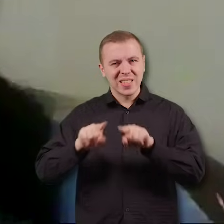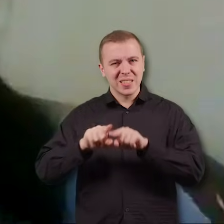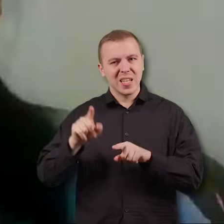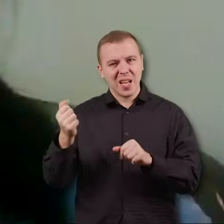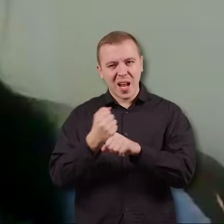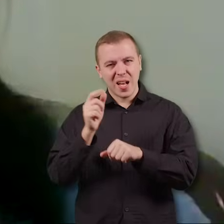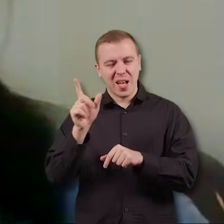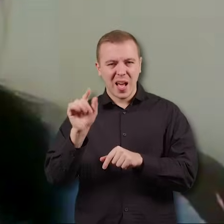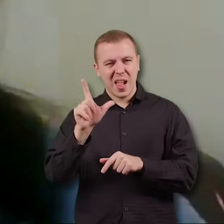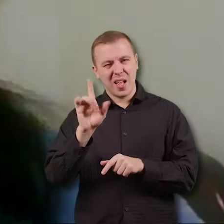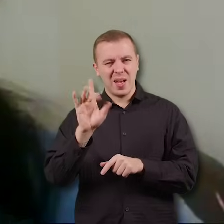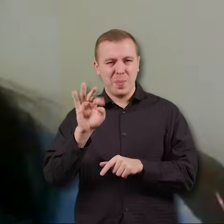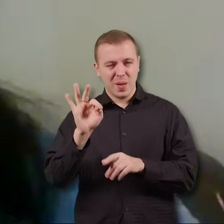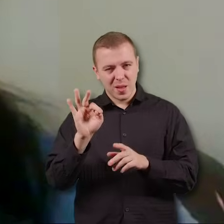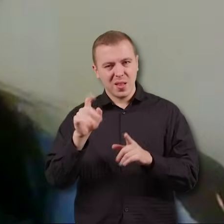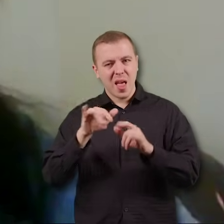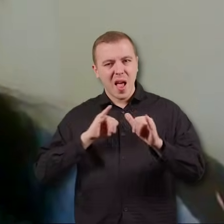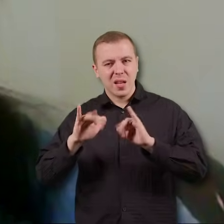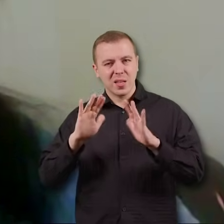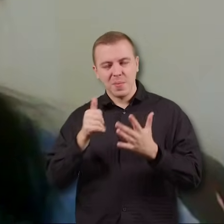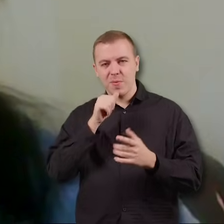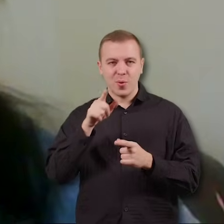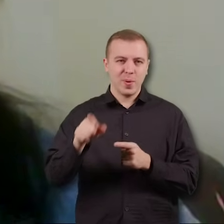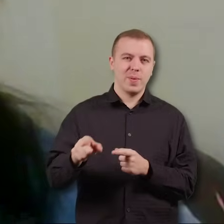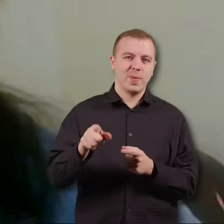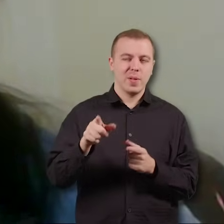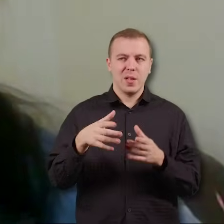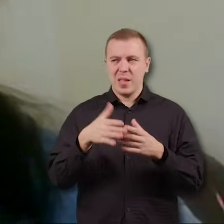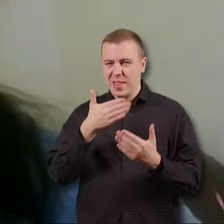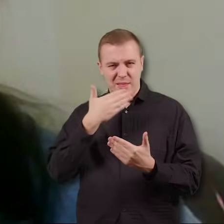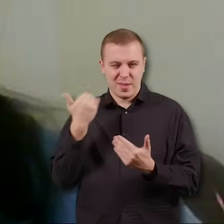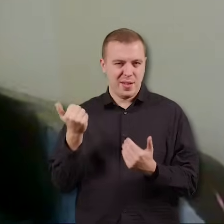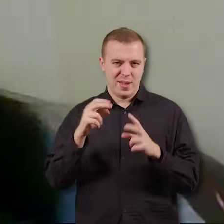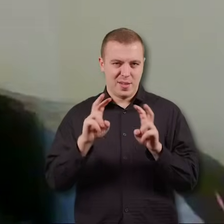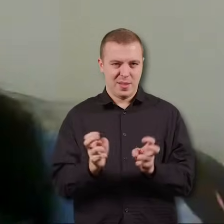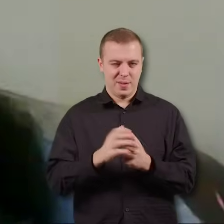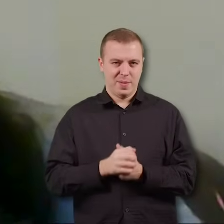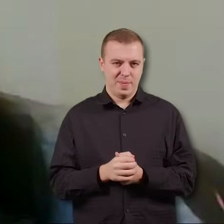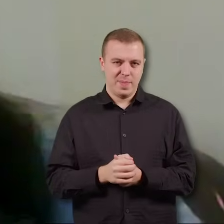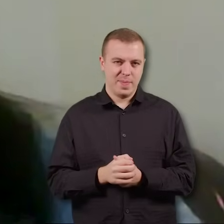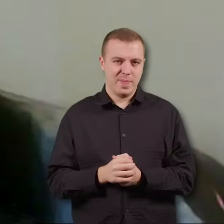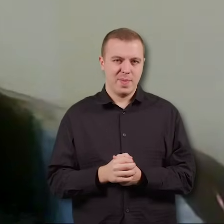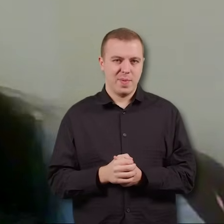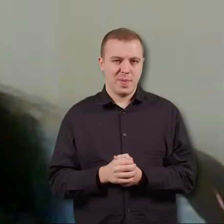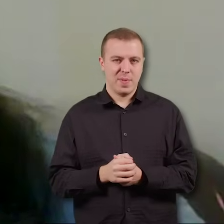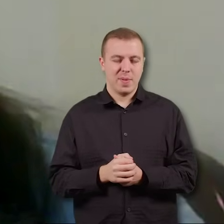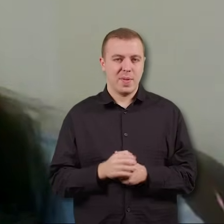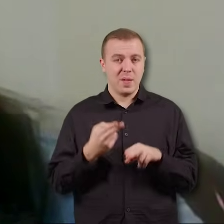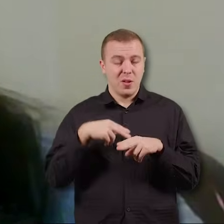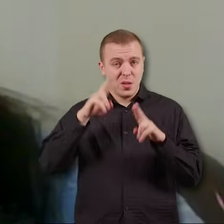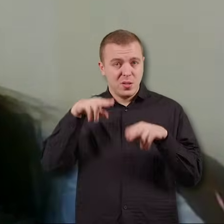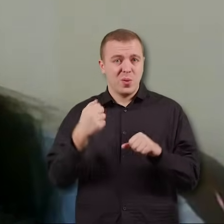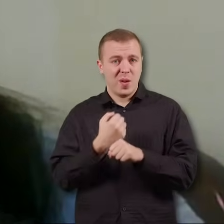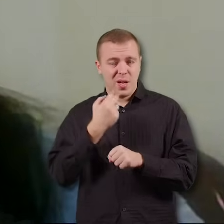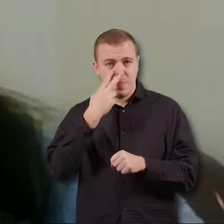įtaigimo mokiniams, kaip elgtis su šitos grupės atstovais ar panašiai, tikrai to nėra. Tai nežinau,